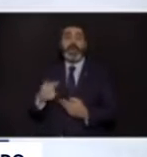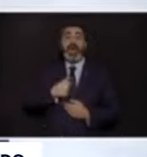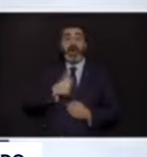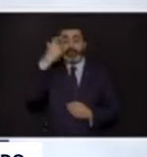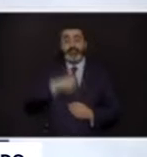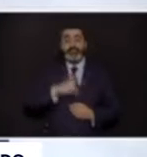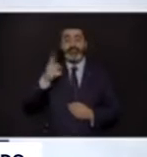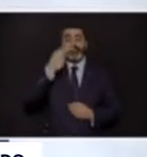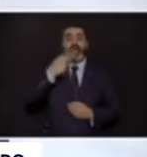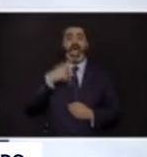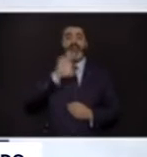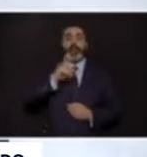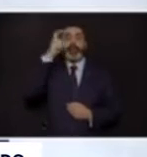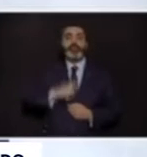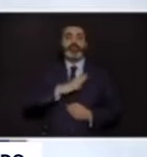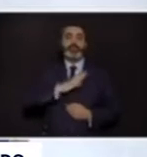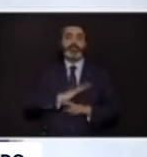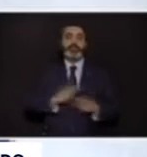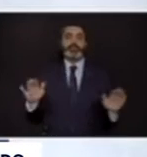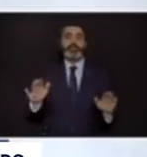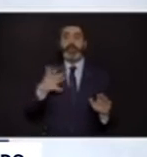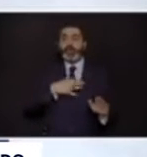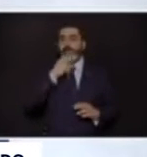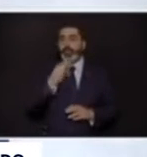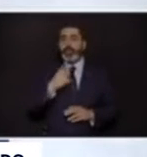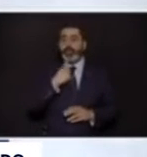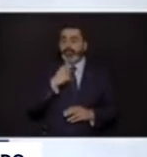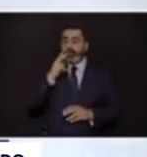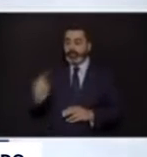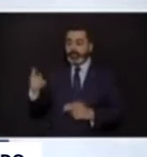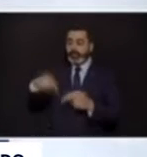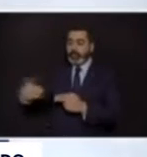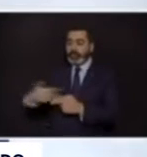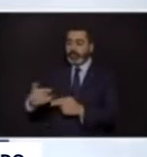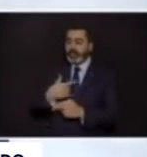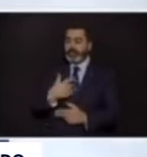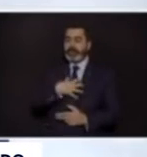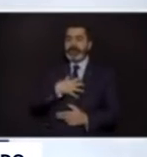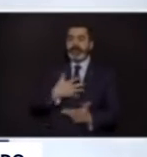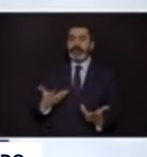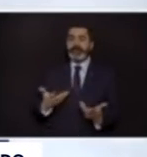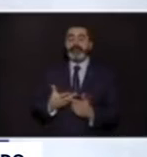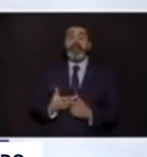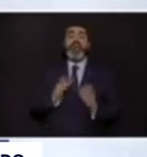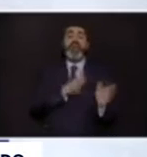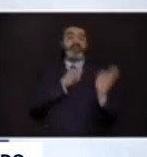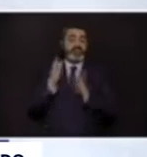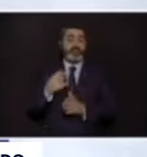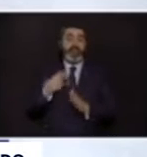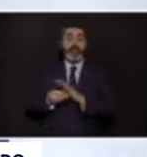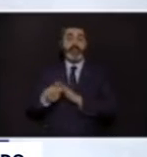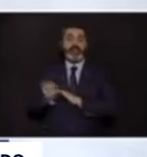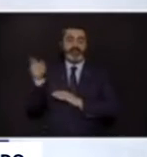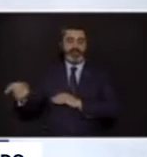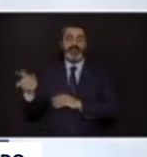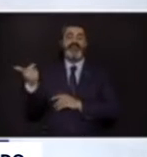στο πλευρό σας. Θέλω επίσης να εκφράσω τη συμπόνια μου για τους μετανάστες οι οποίοι πέσαν στην παγίδα